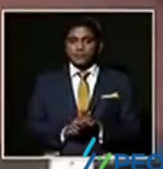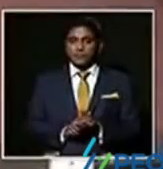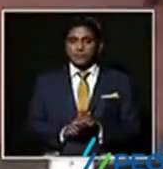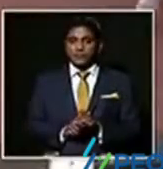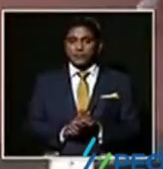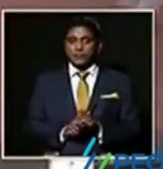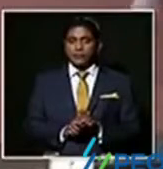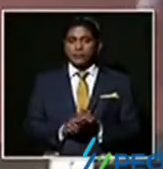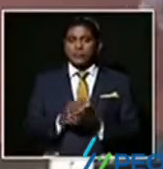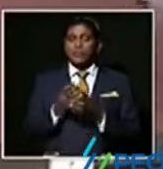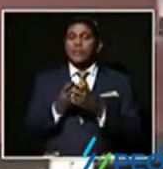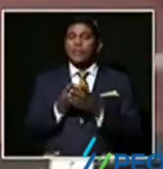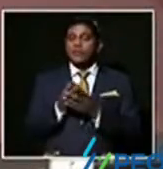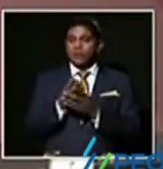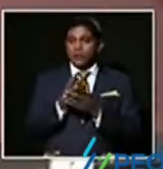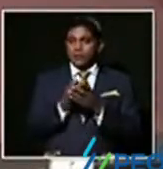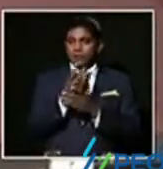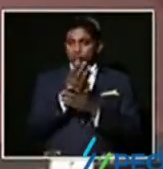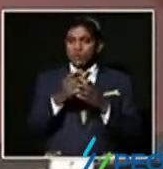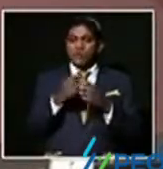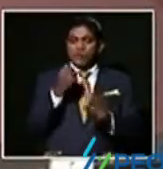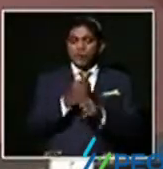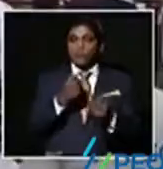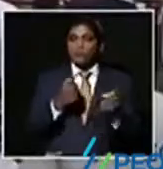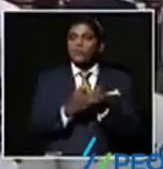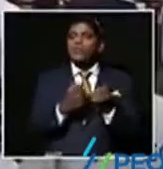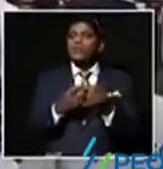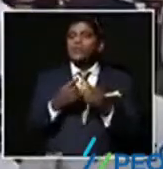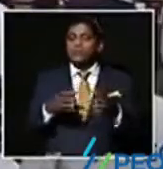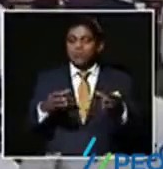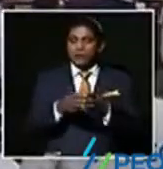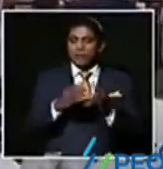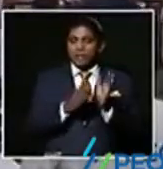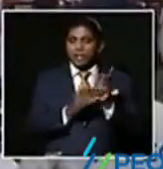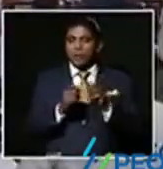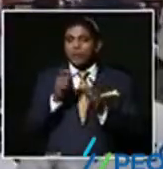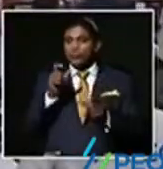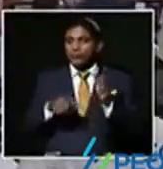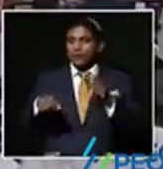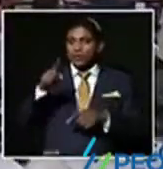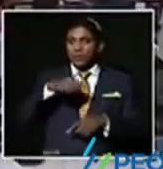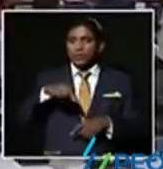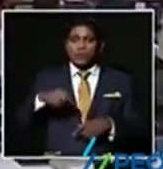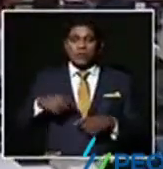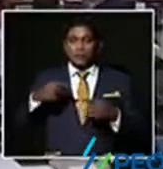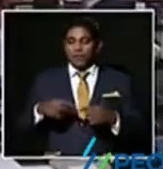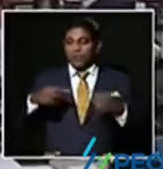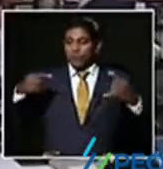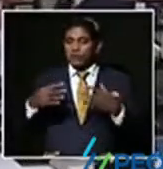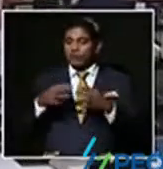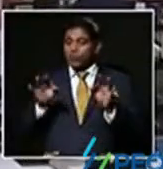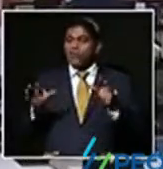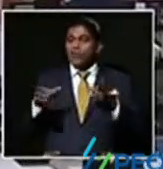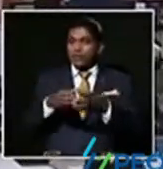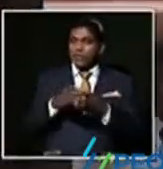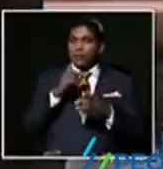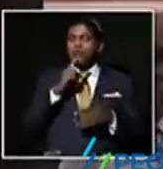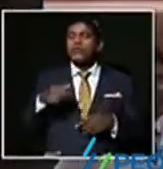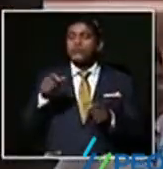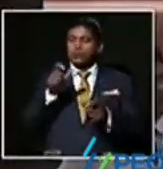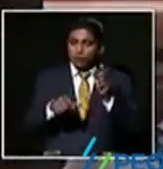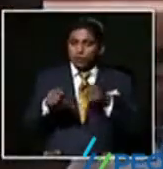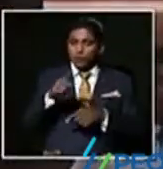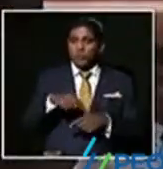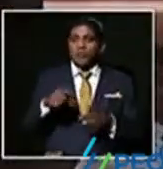පොදුජන පෙරමුණ ආණ්ඩුවට සහය දක්වන විපක්ෂයේ පක්ෂවල මැති ඇමතිවරුන් මෙන්ම විපක්ෂයේ ස්වාධීනව ක්‍රියා කළ කිහිප දෙනෙකුද